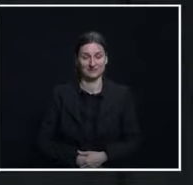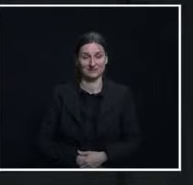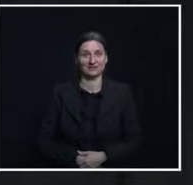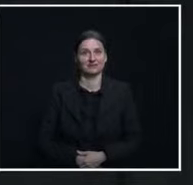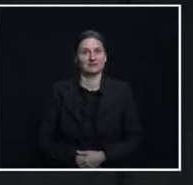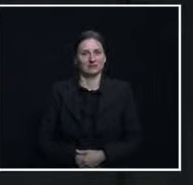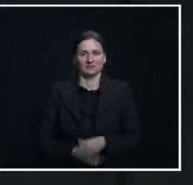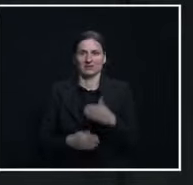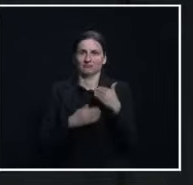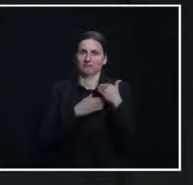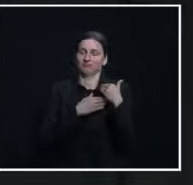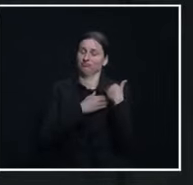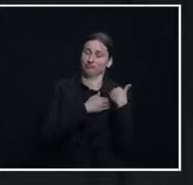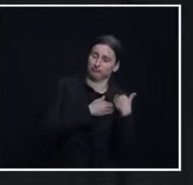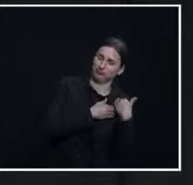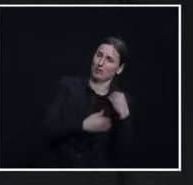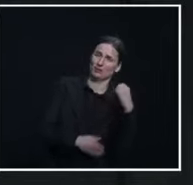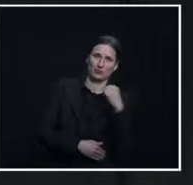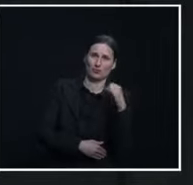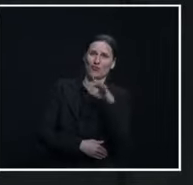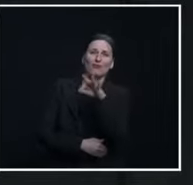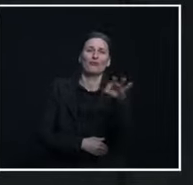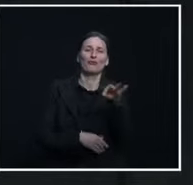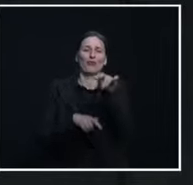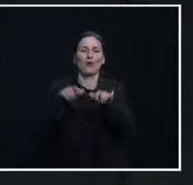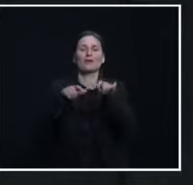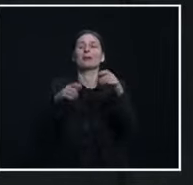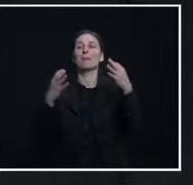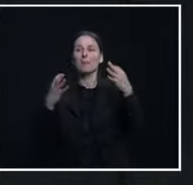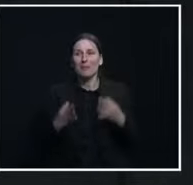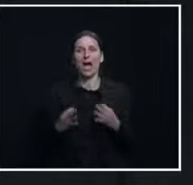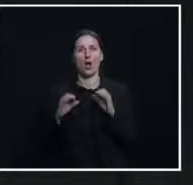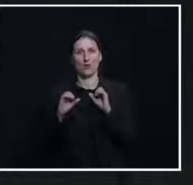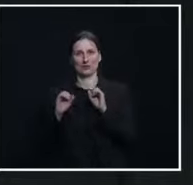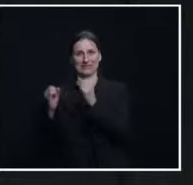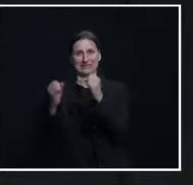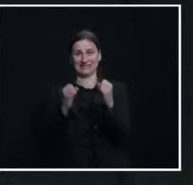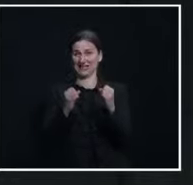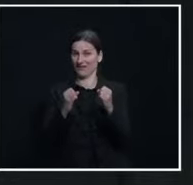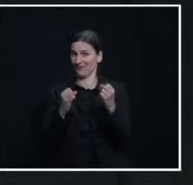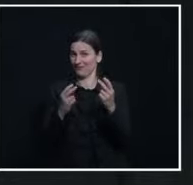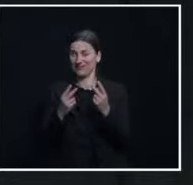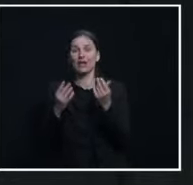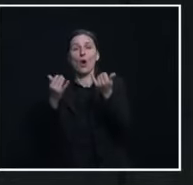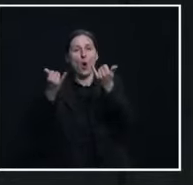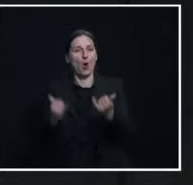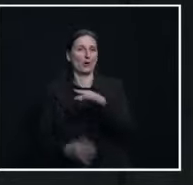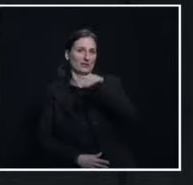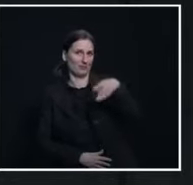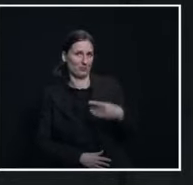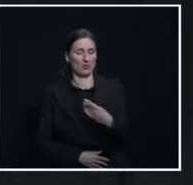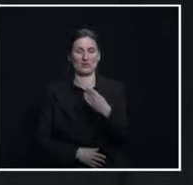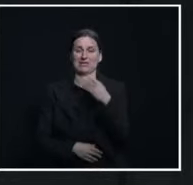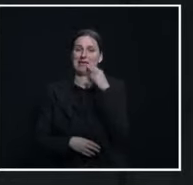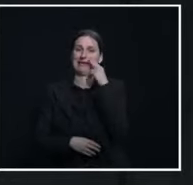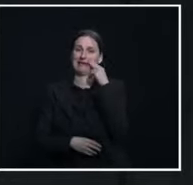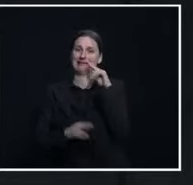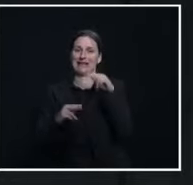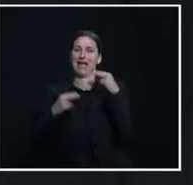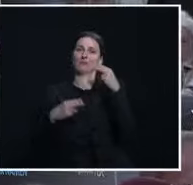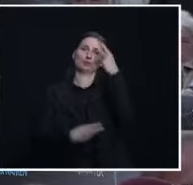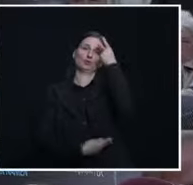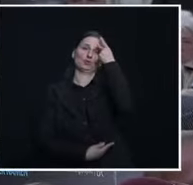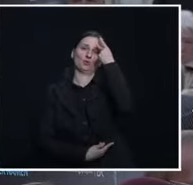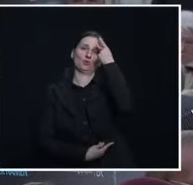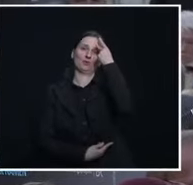sie an der Last dieser Bürde nicht zerbrechen, braucht es Initiativen, gerade wie dieses Projekt Rückkehr der Namen.